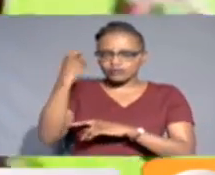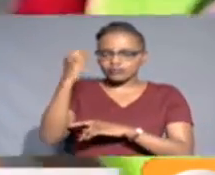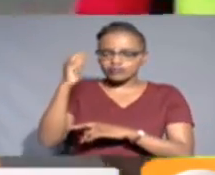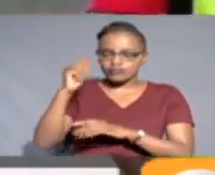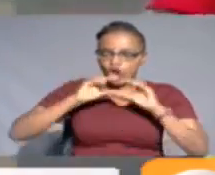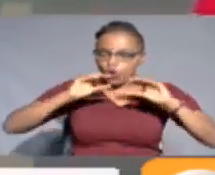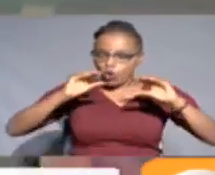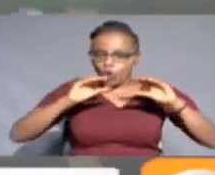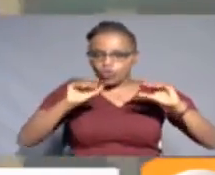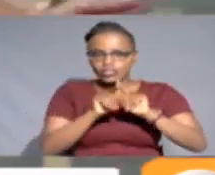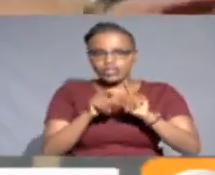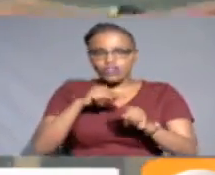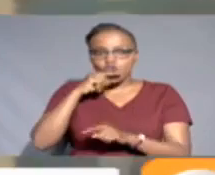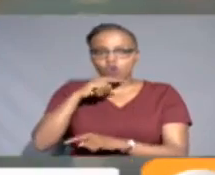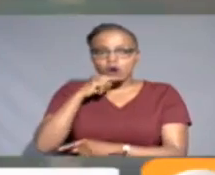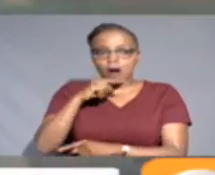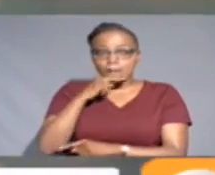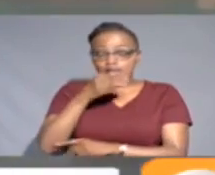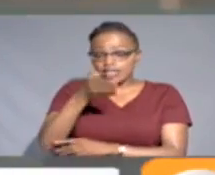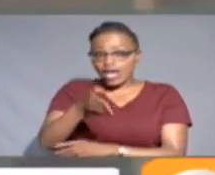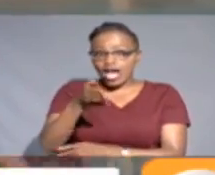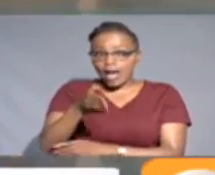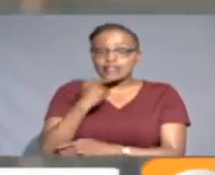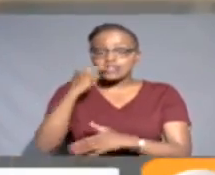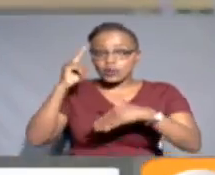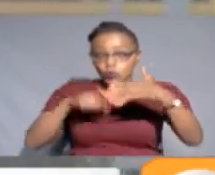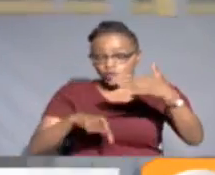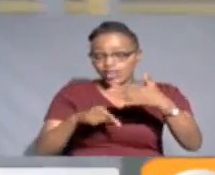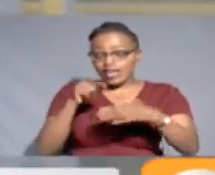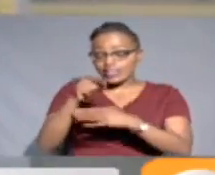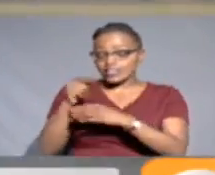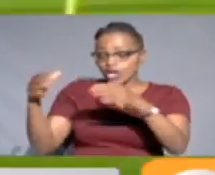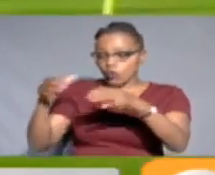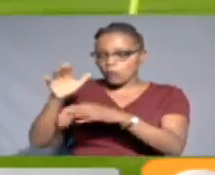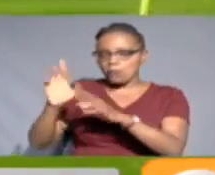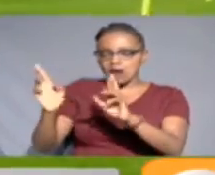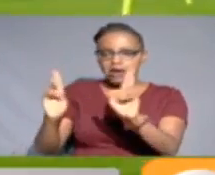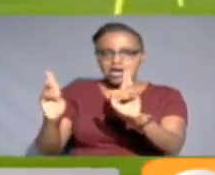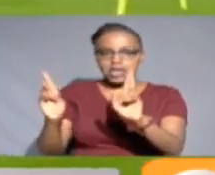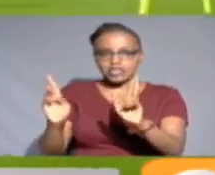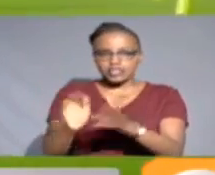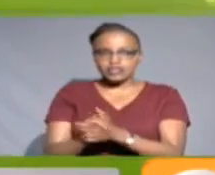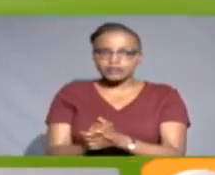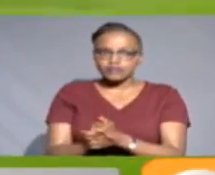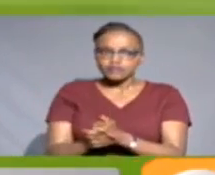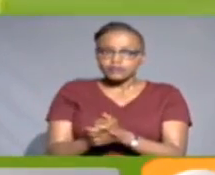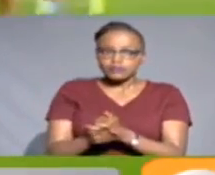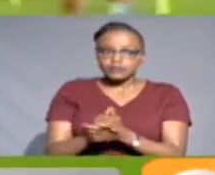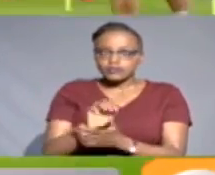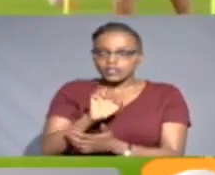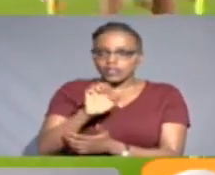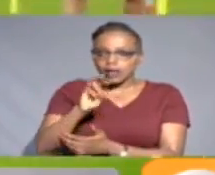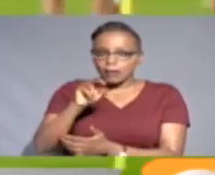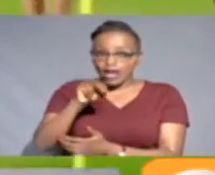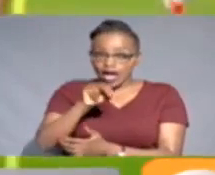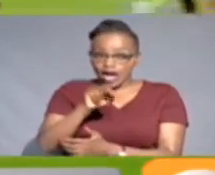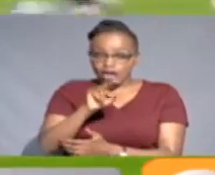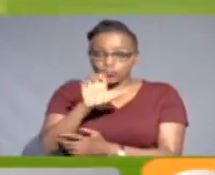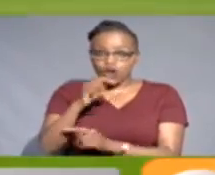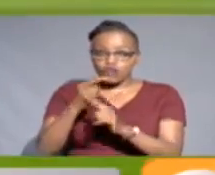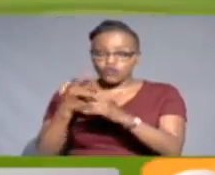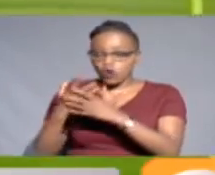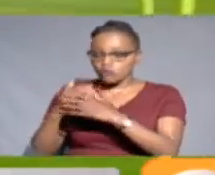Migne akitoa maoni yake hapa na kusema kwamba kikosi chake kiko gangari. Mwenzake Emmanuel Menike